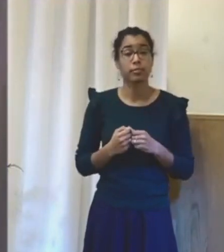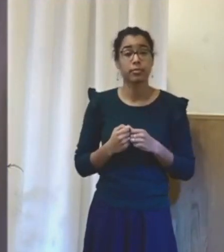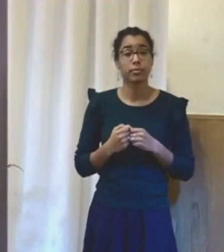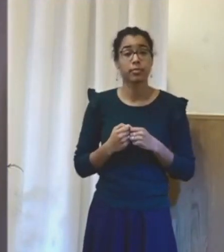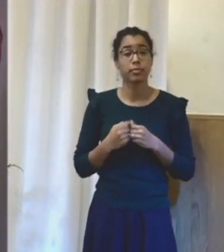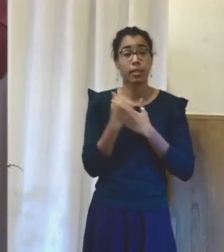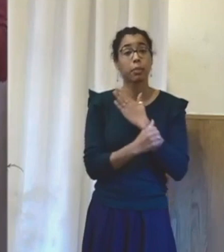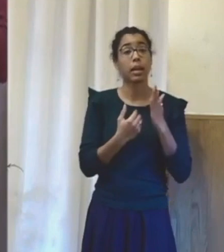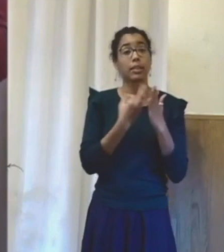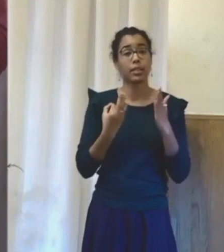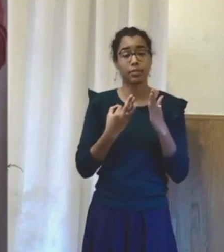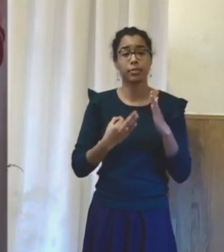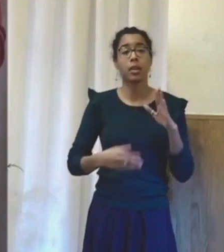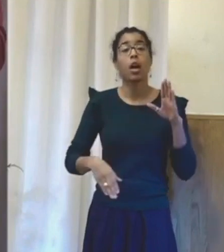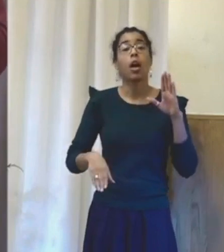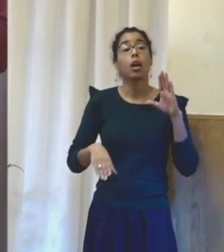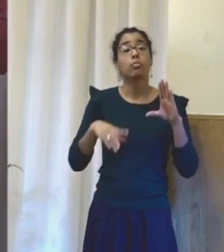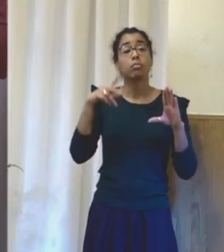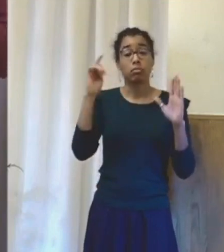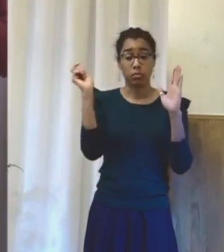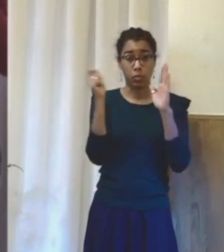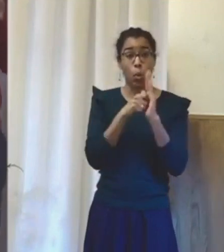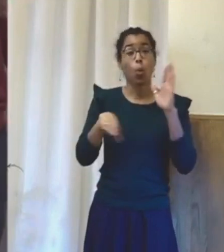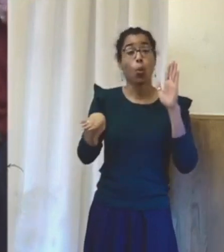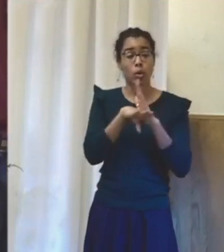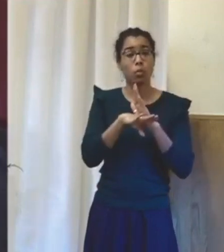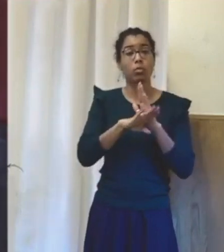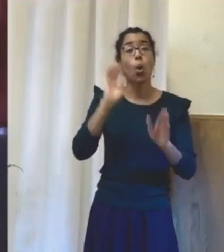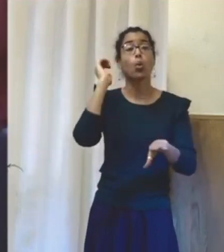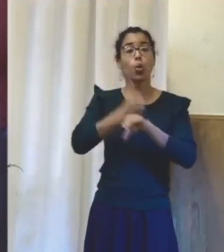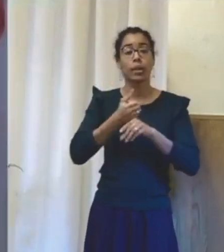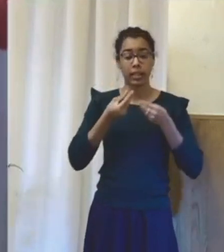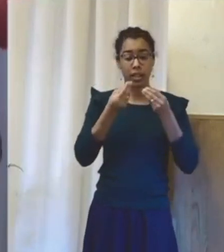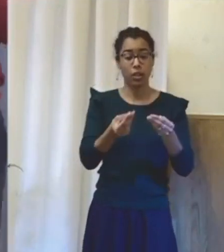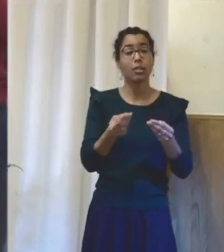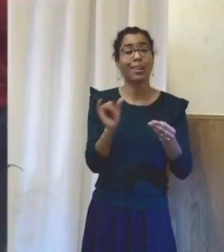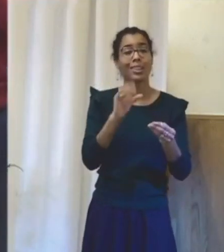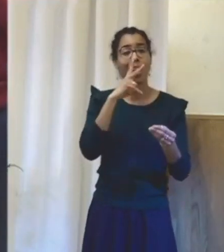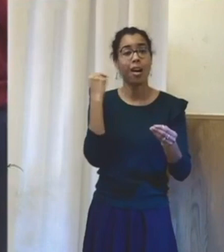La parole dit, au commencement, Dieu a donné autorité à l'homme